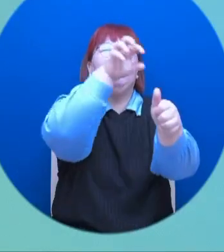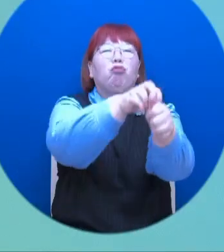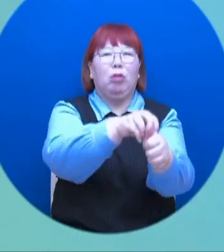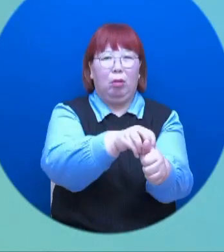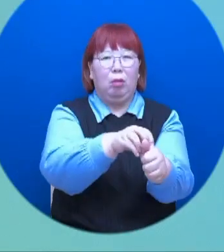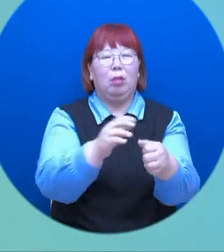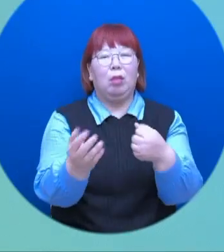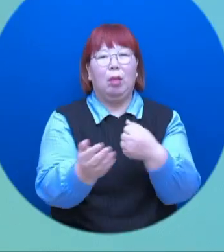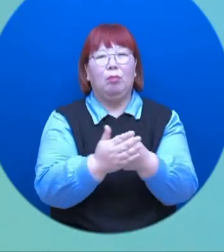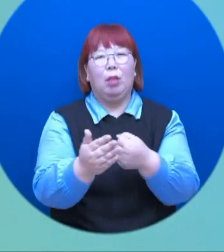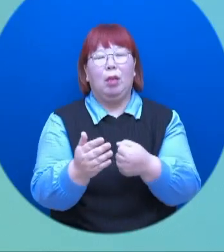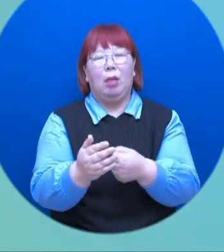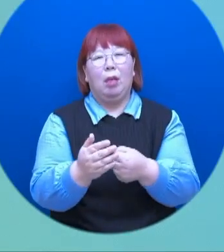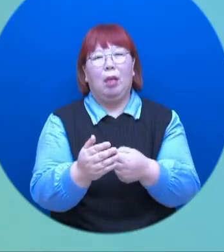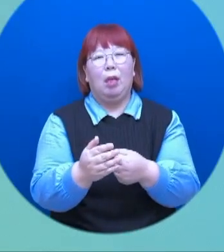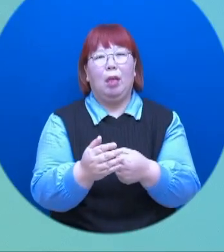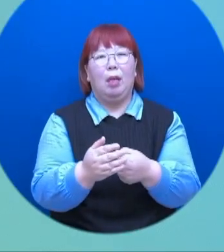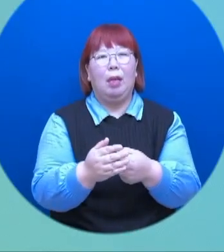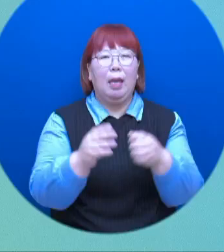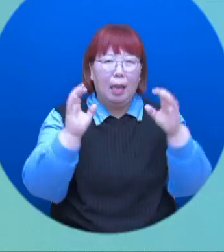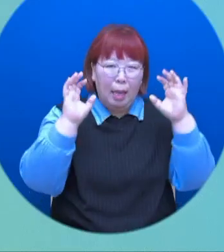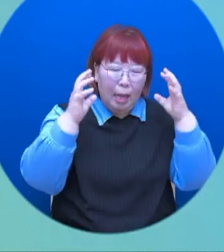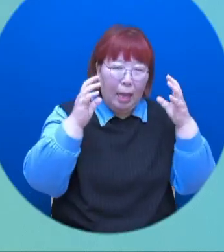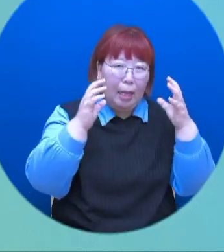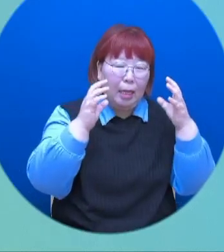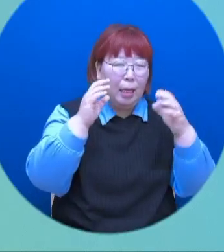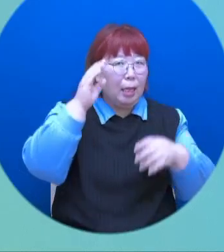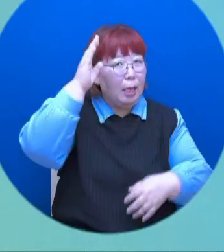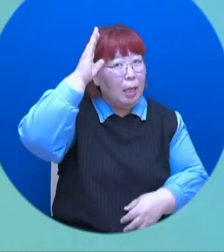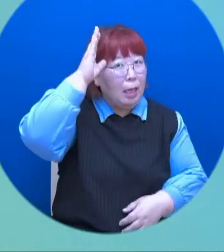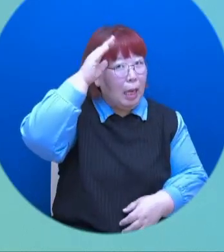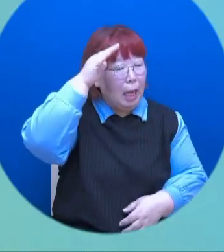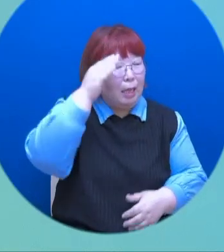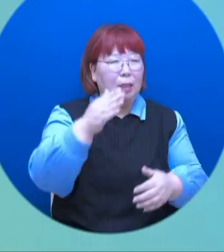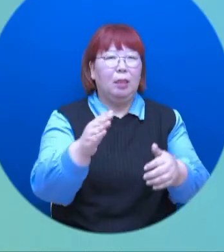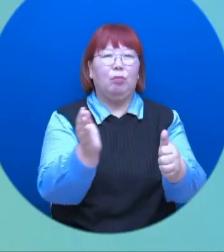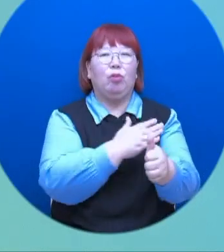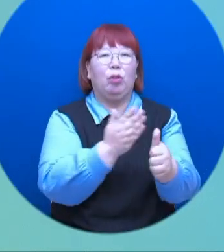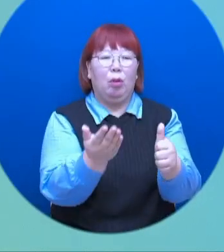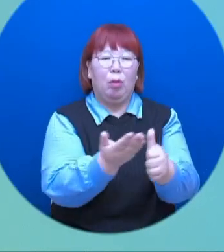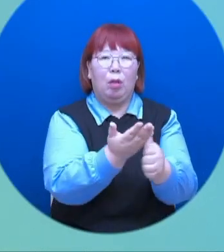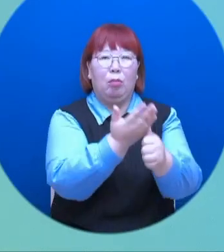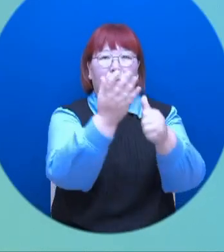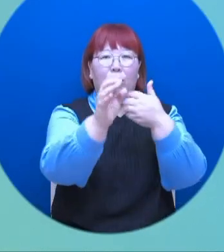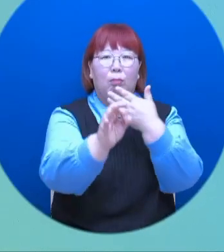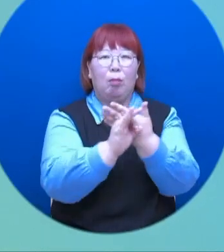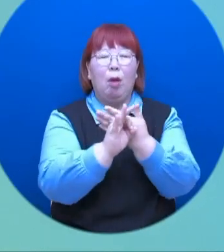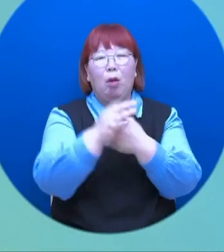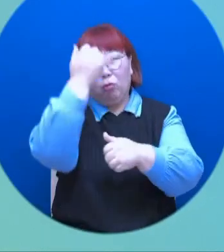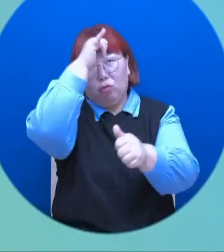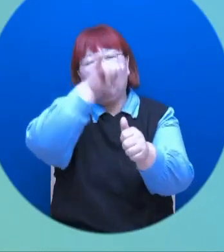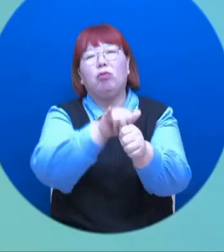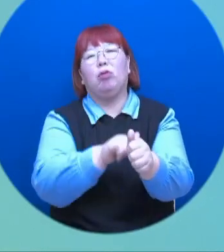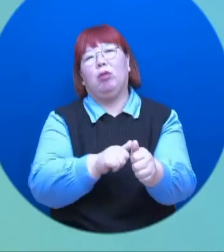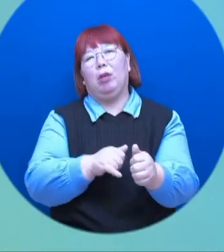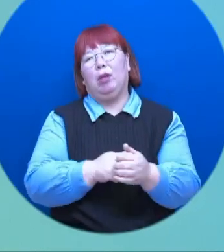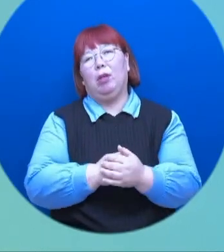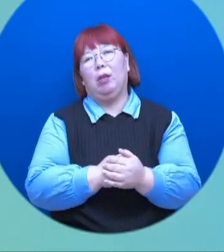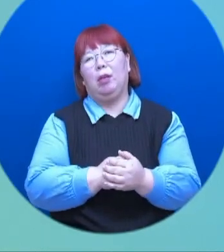절대 강아지부터 키워야 주인을 위하여 충성한다. 그 얘기 경험자가